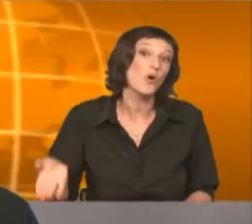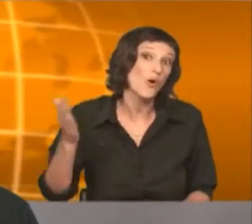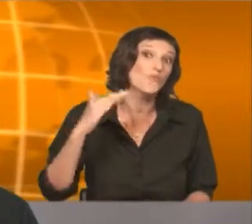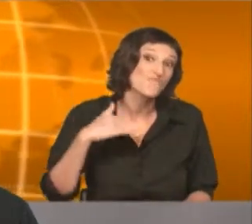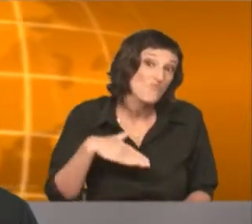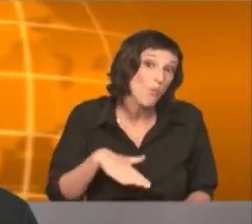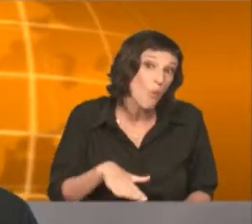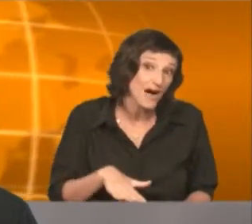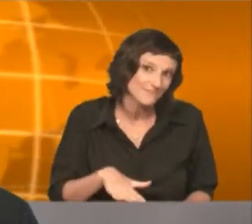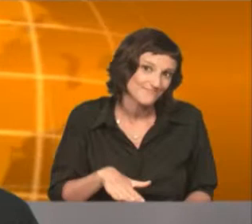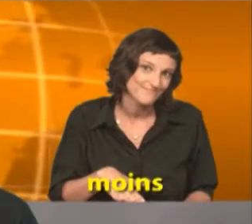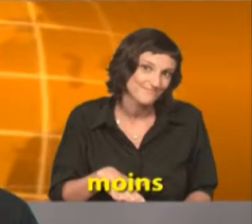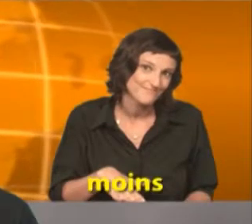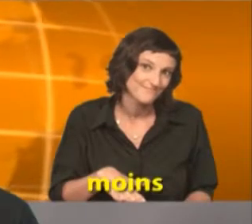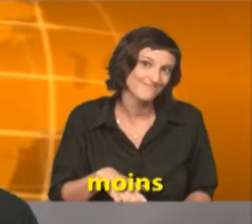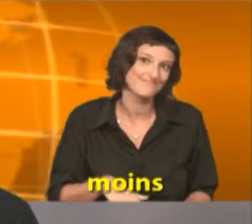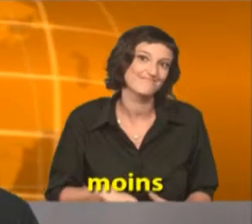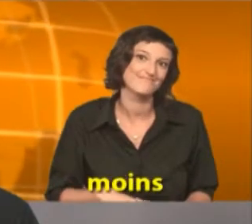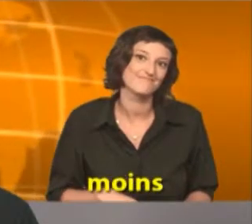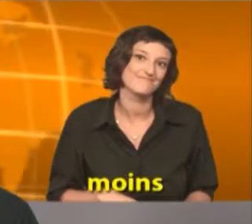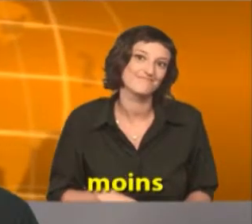on en prend moins.